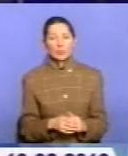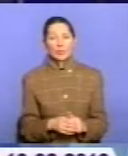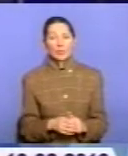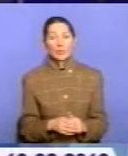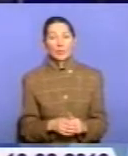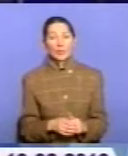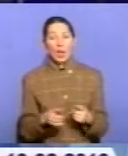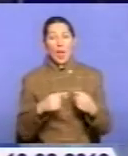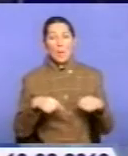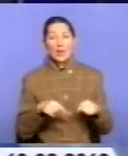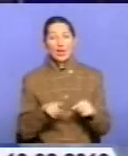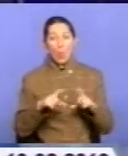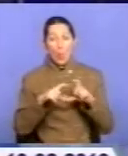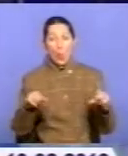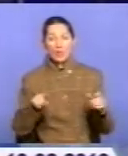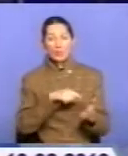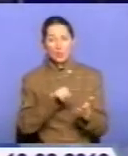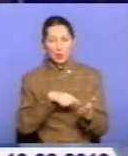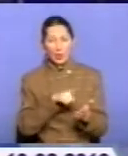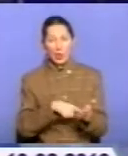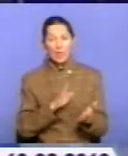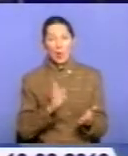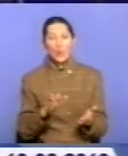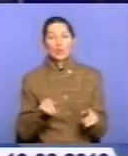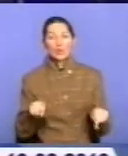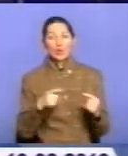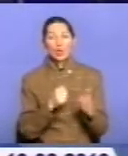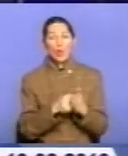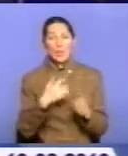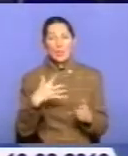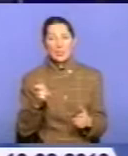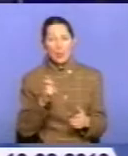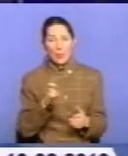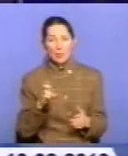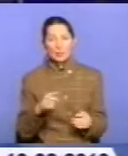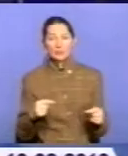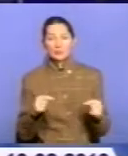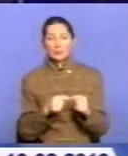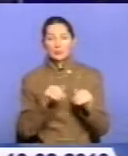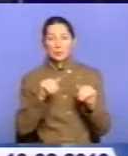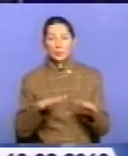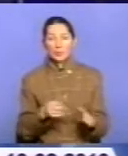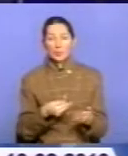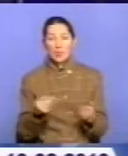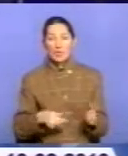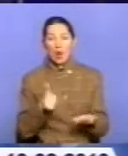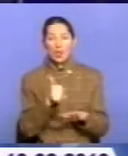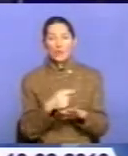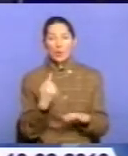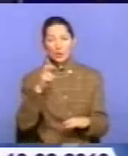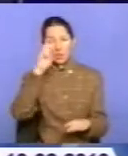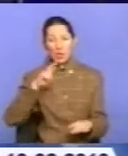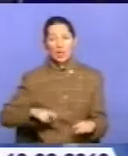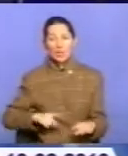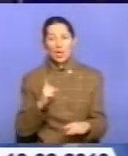Мережу пунктів тестування буде створено на Тернопільщині до 15 березня. Відповідне розпорядження підписав голова обласної державної адміністрації